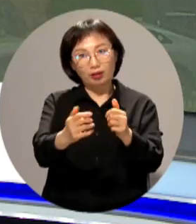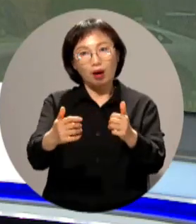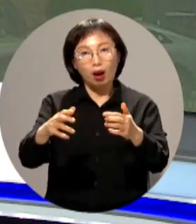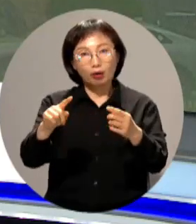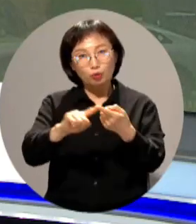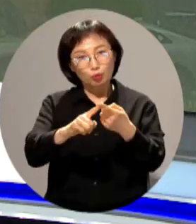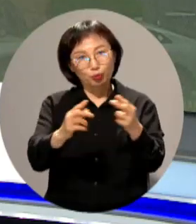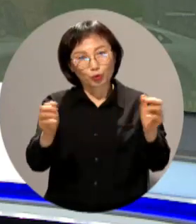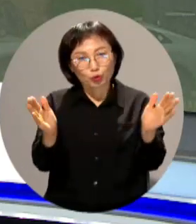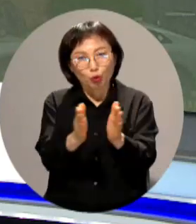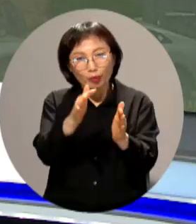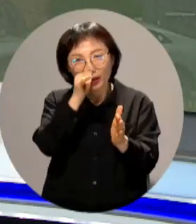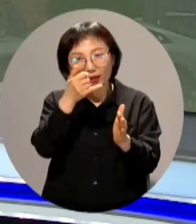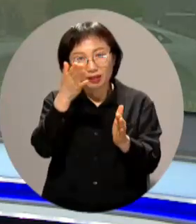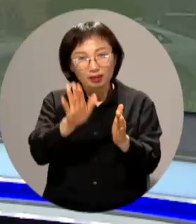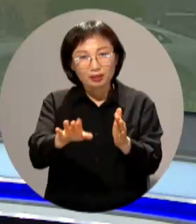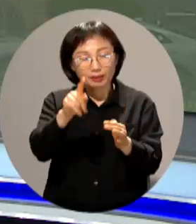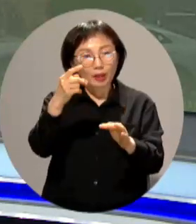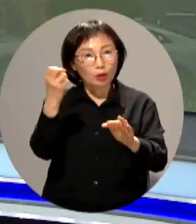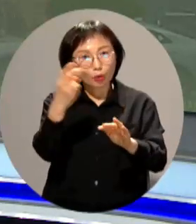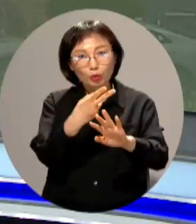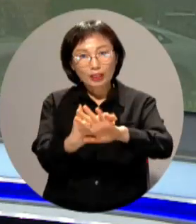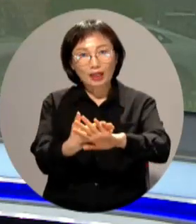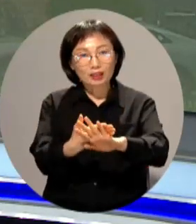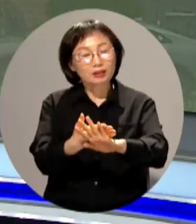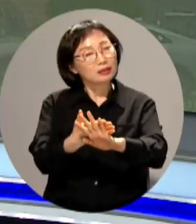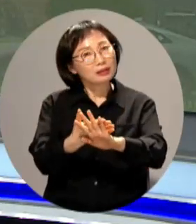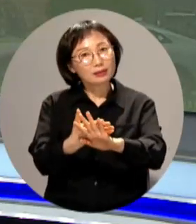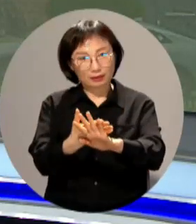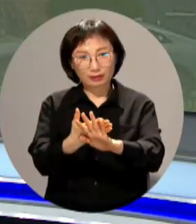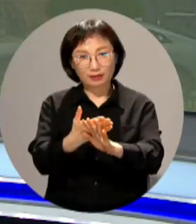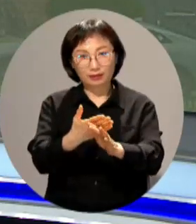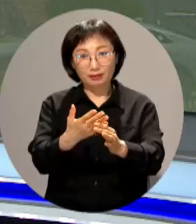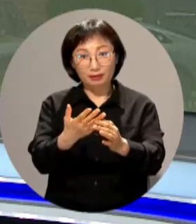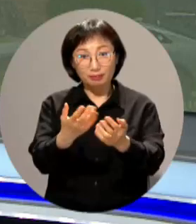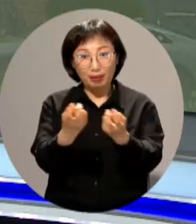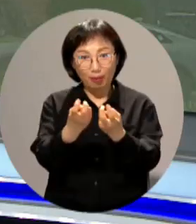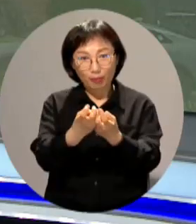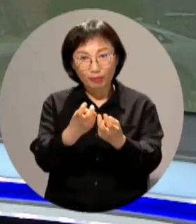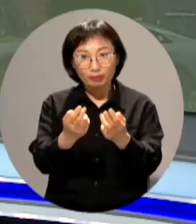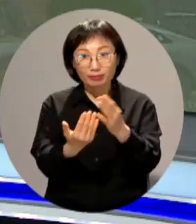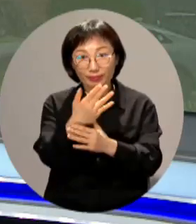막판에 또 다른 변수 까지 등장했습니다 유료 기자입니다